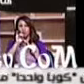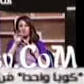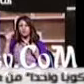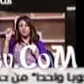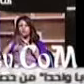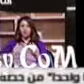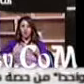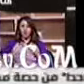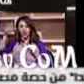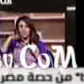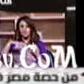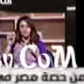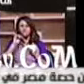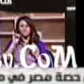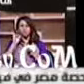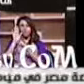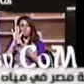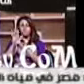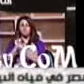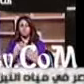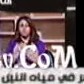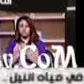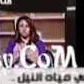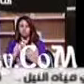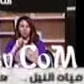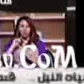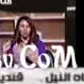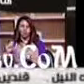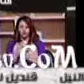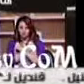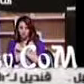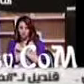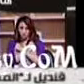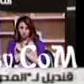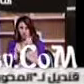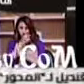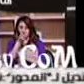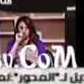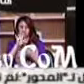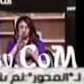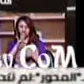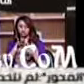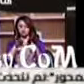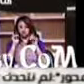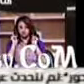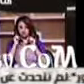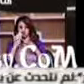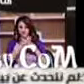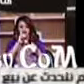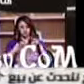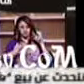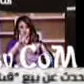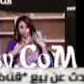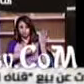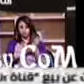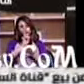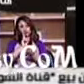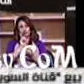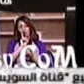ان بمجرد الكلام ده مش نابع او الموقف ده مش نبع من ضغوط ابدا وانا رحت النهارده لغرف الساحه وقلت لهم هذا